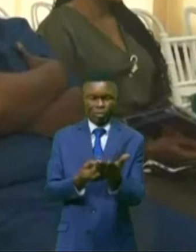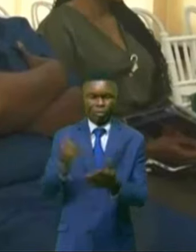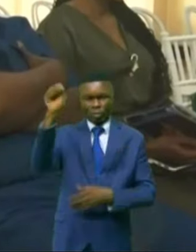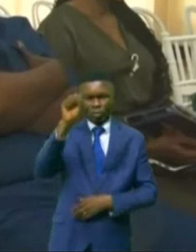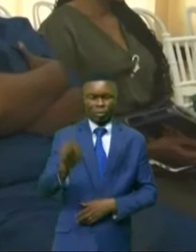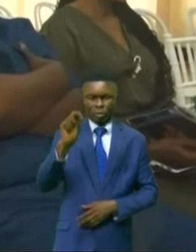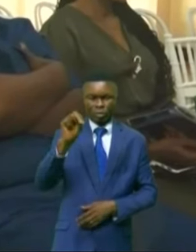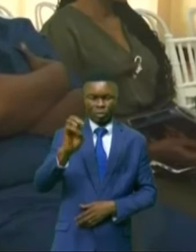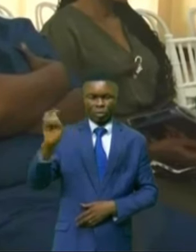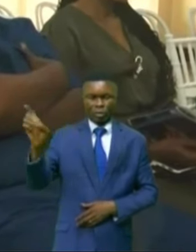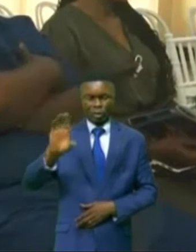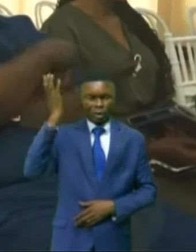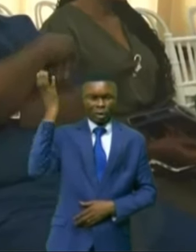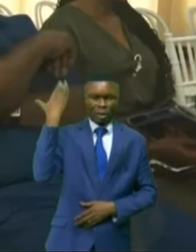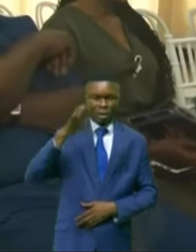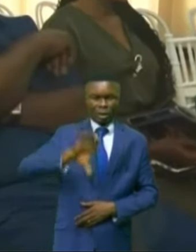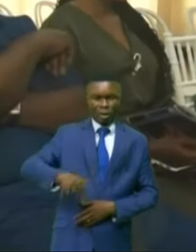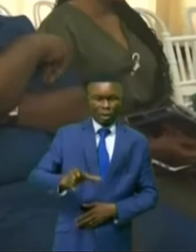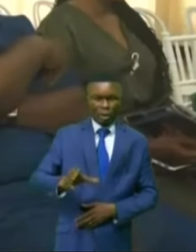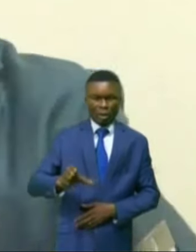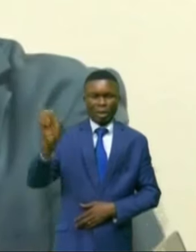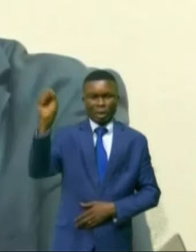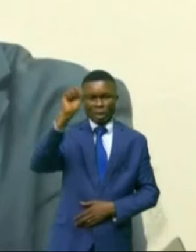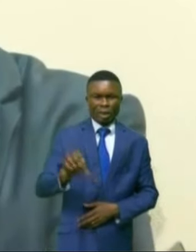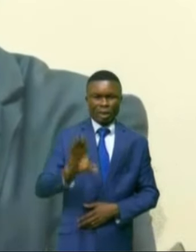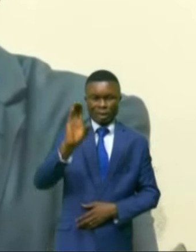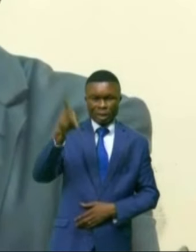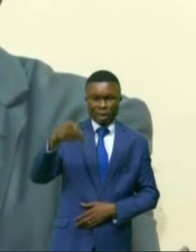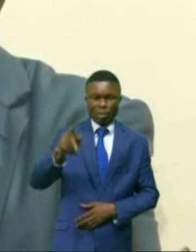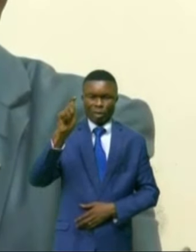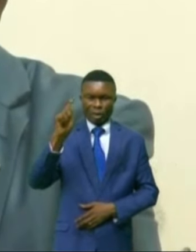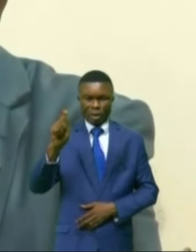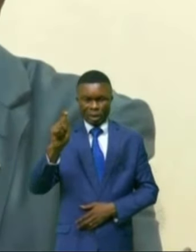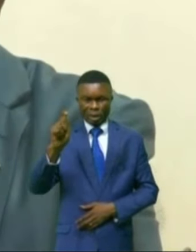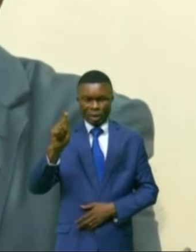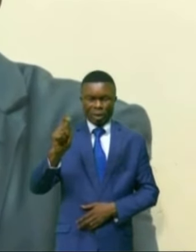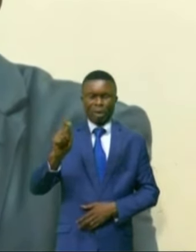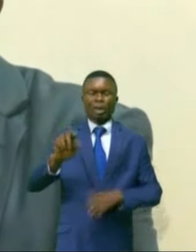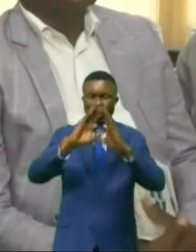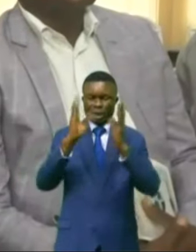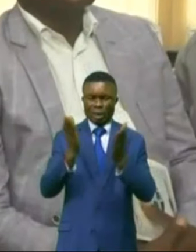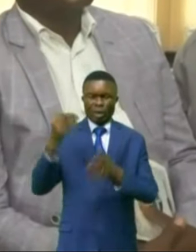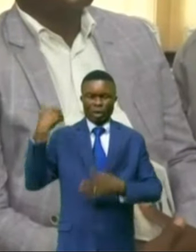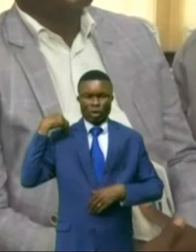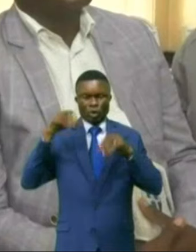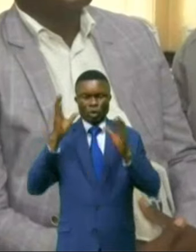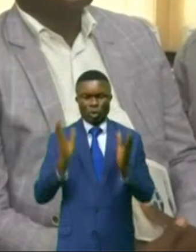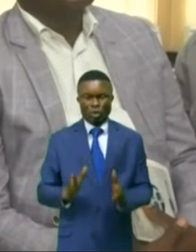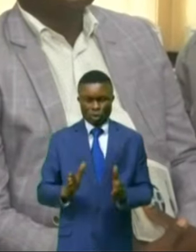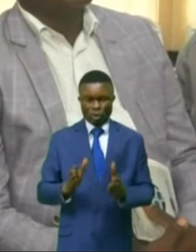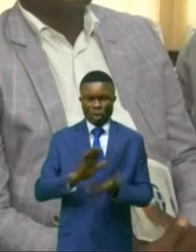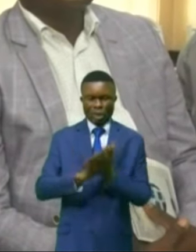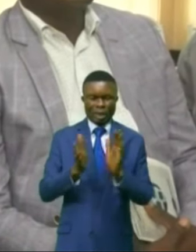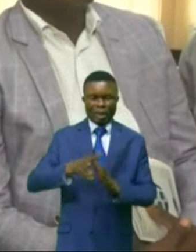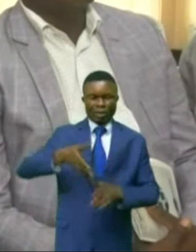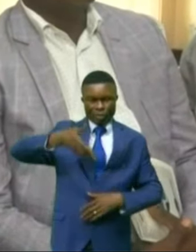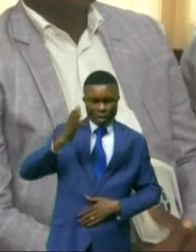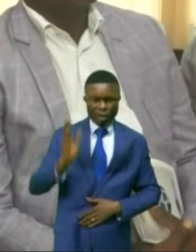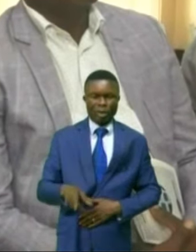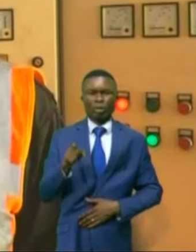la Régie des eaux, la SCPT, des outils de l'État congolais, appelé à la performance. En